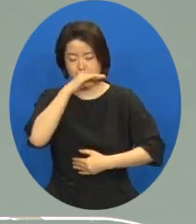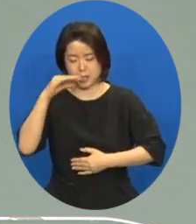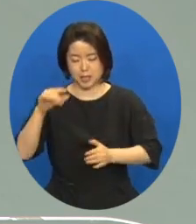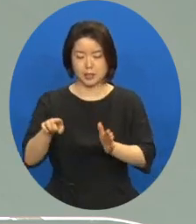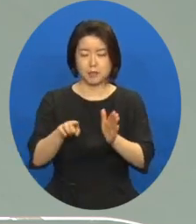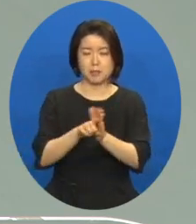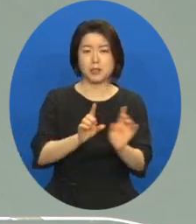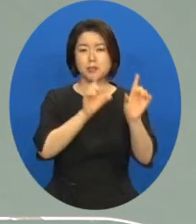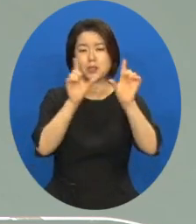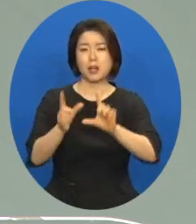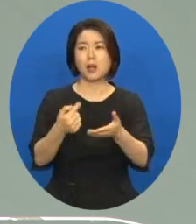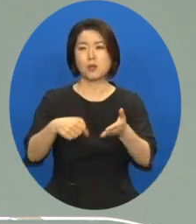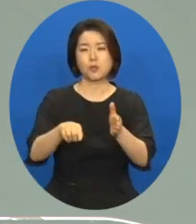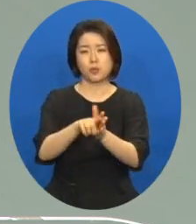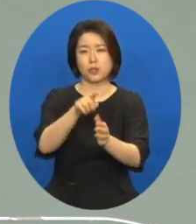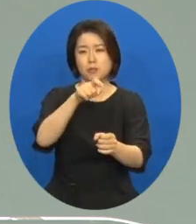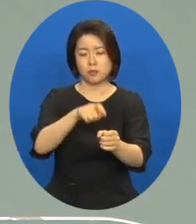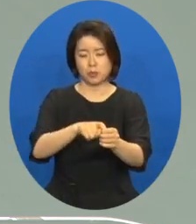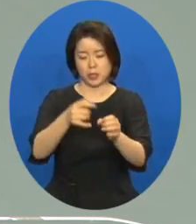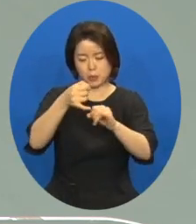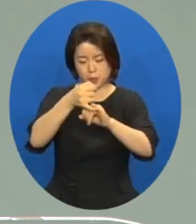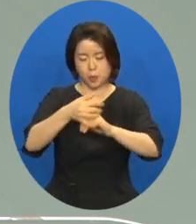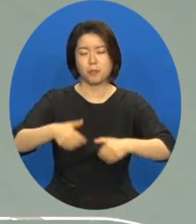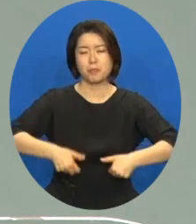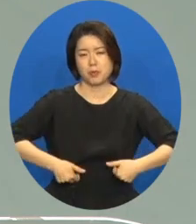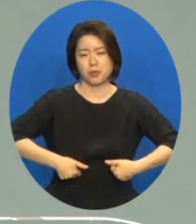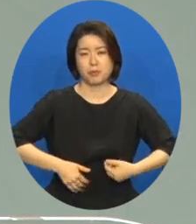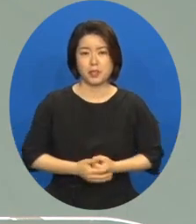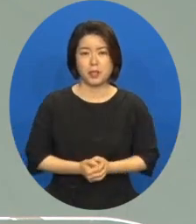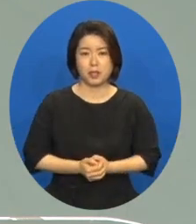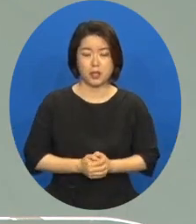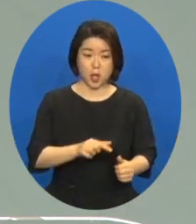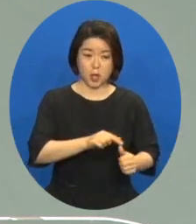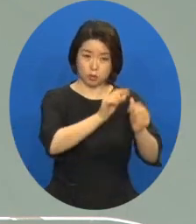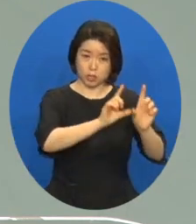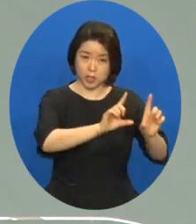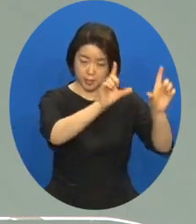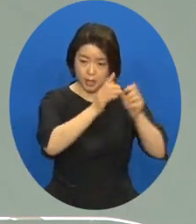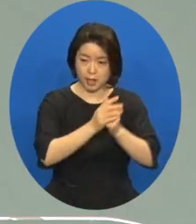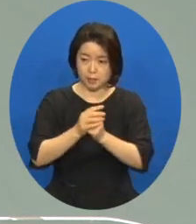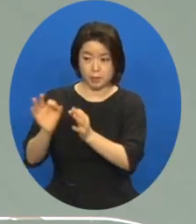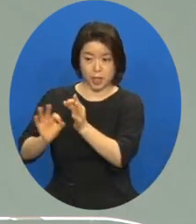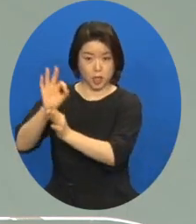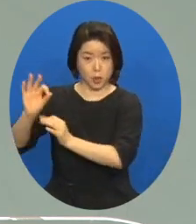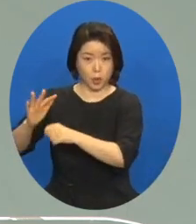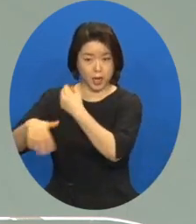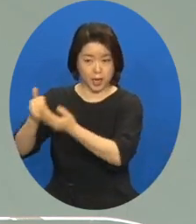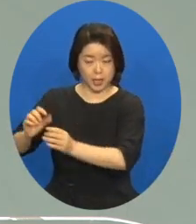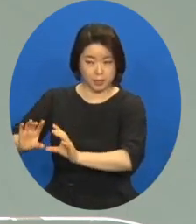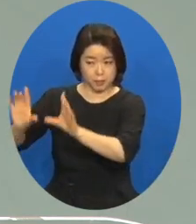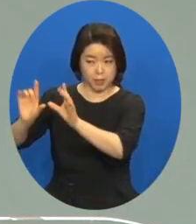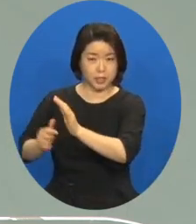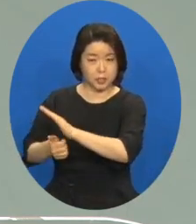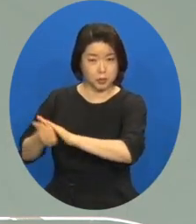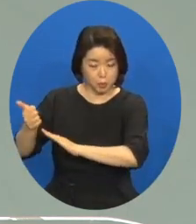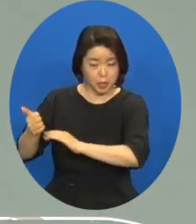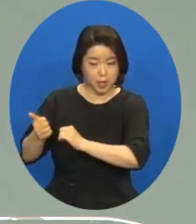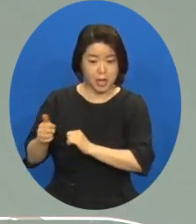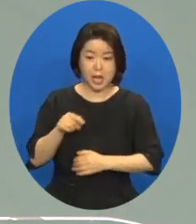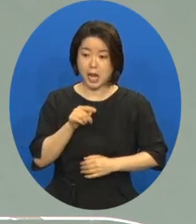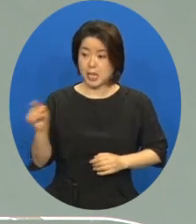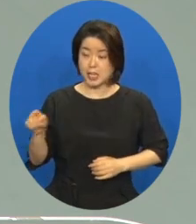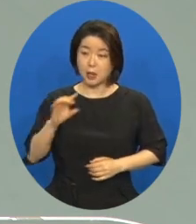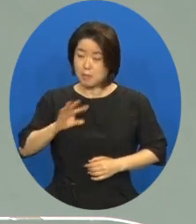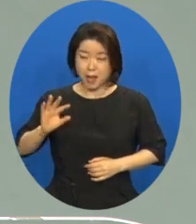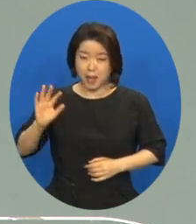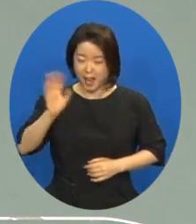신앙생활하기 위해서 반드시 있어야 하는 겁니다. 구원의 날, 영원한 하나님 나라 소망, 그것만 가지고 살 수